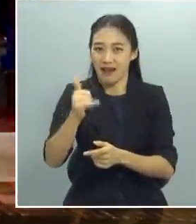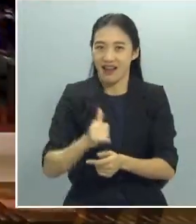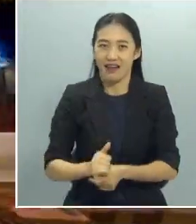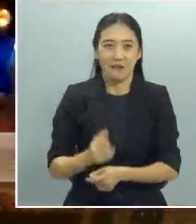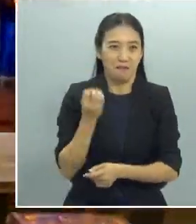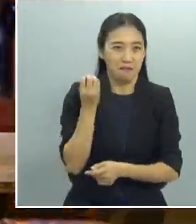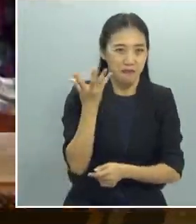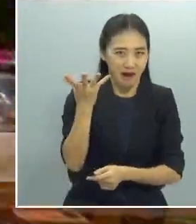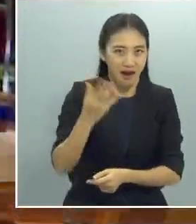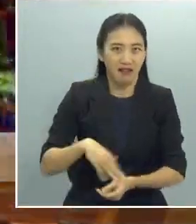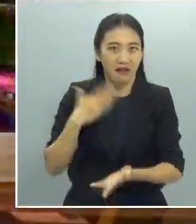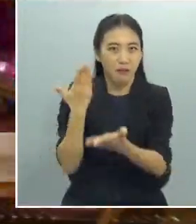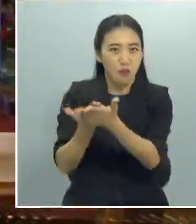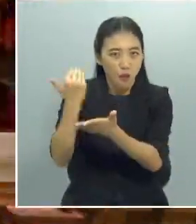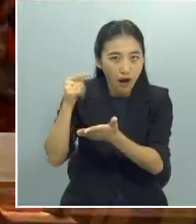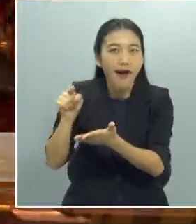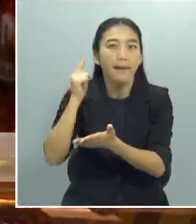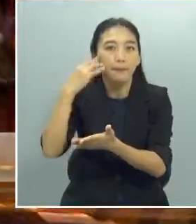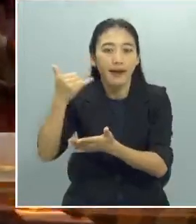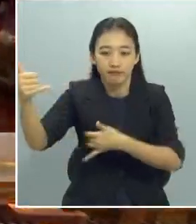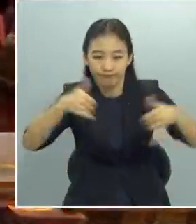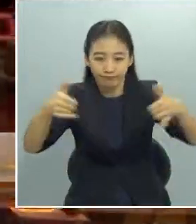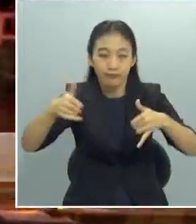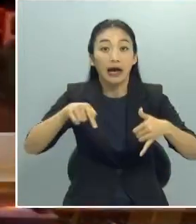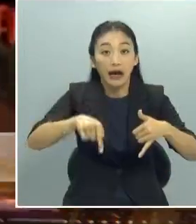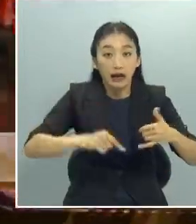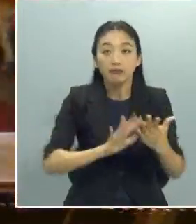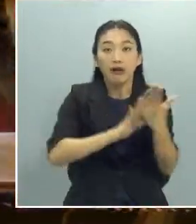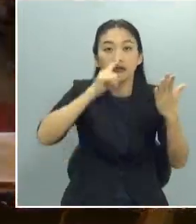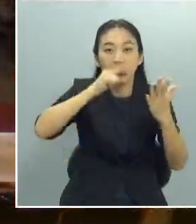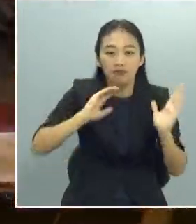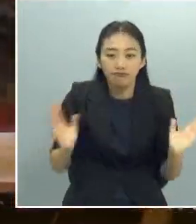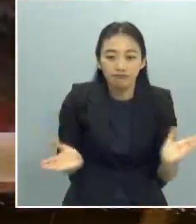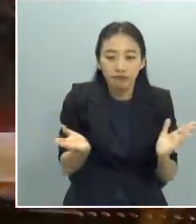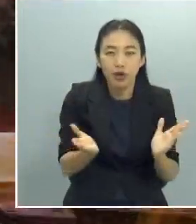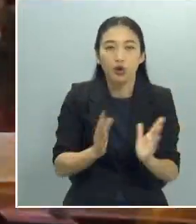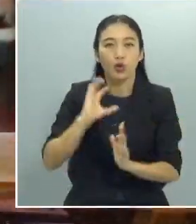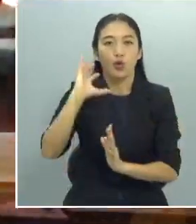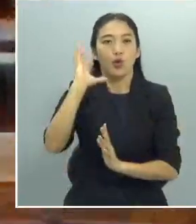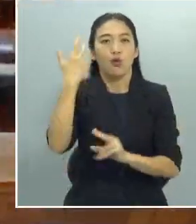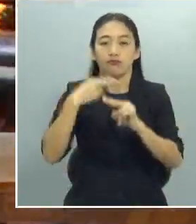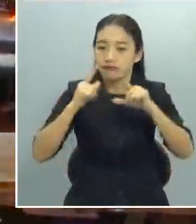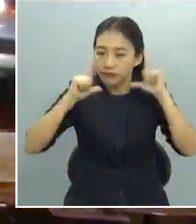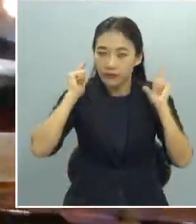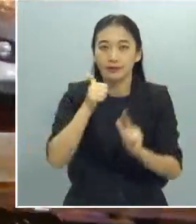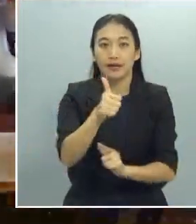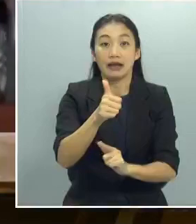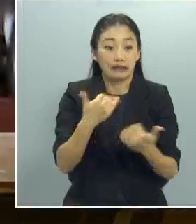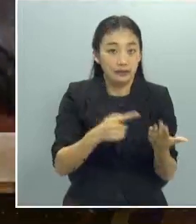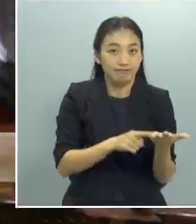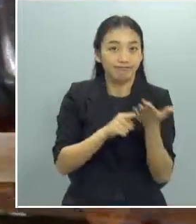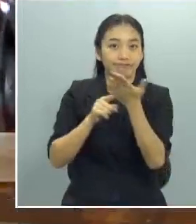นำด้านการท่องเที่ยวครบวงจรและปลอดภัยระดับโลกข้อเสนอที่เสนอและหวังว่าจะเอาเข้า